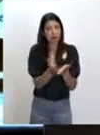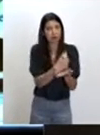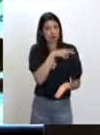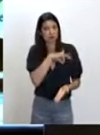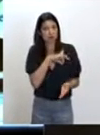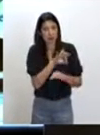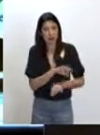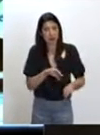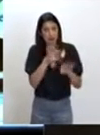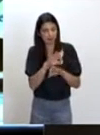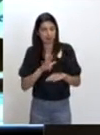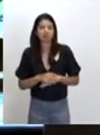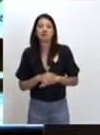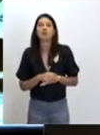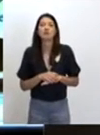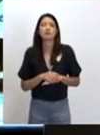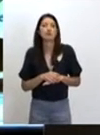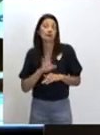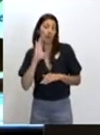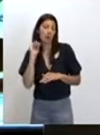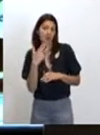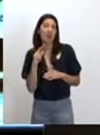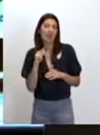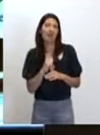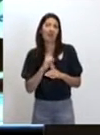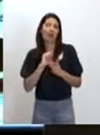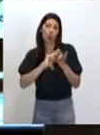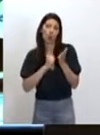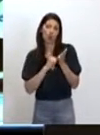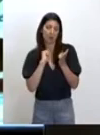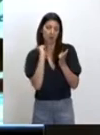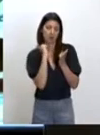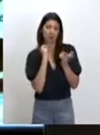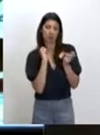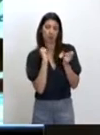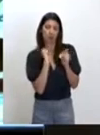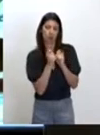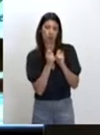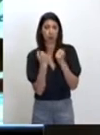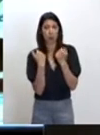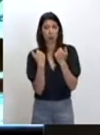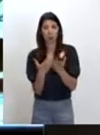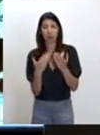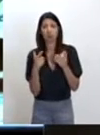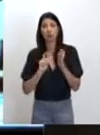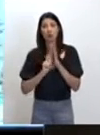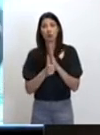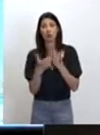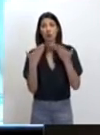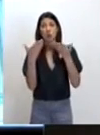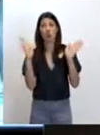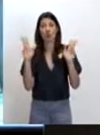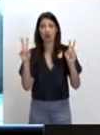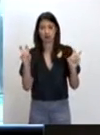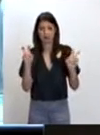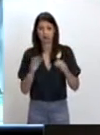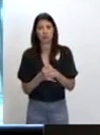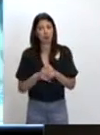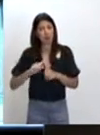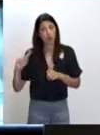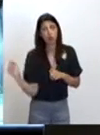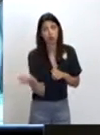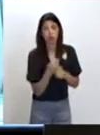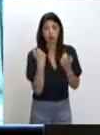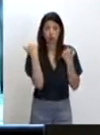nous avons travaillé le contrat en permettant une procédure ouverte, que tout le monde puisse déposer son offre et